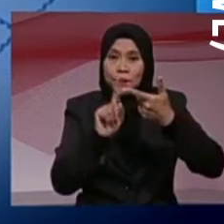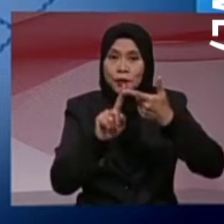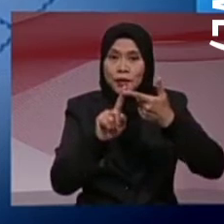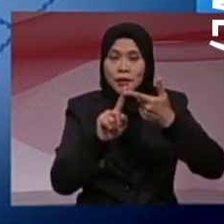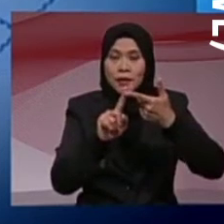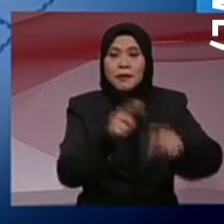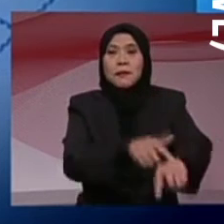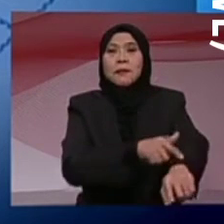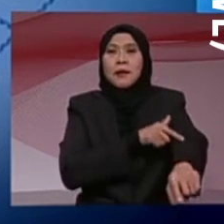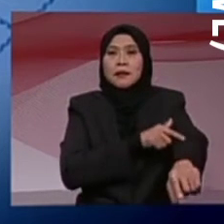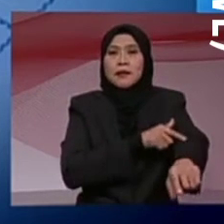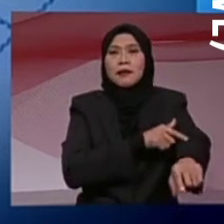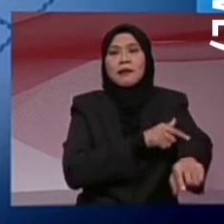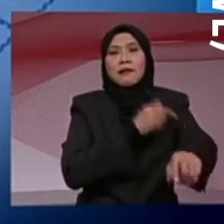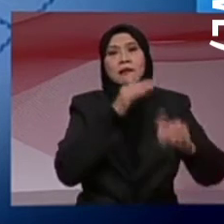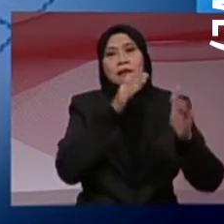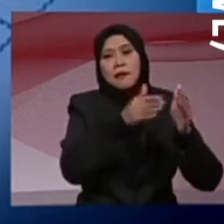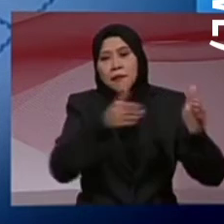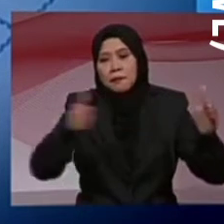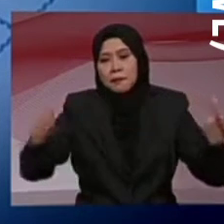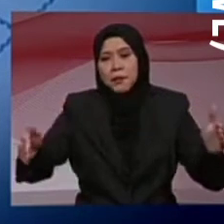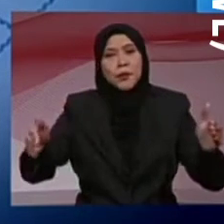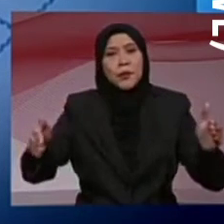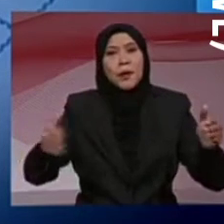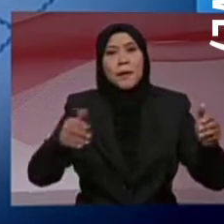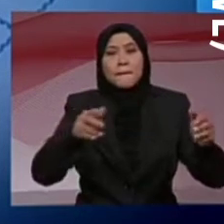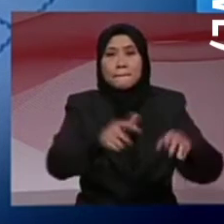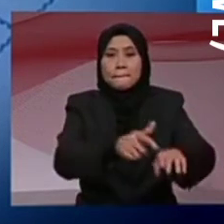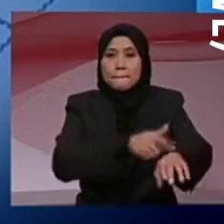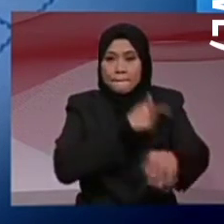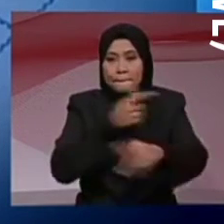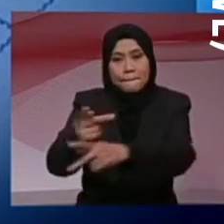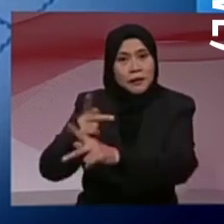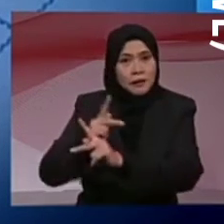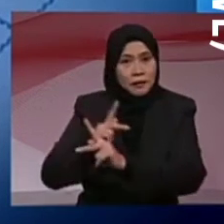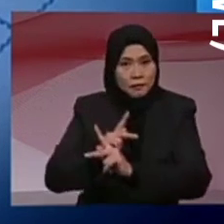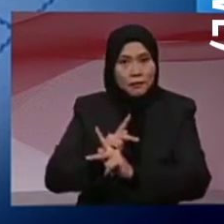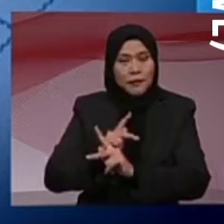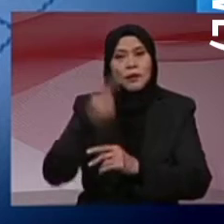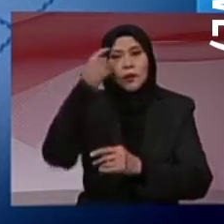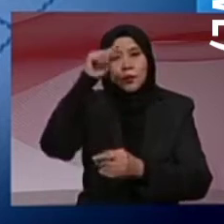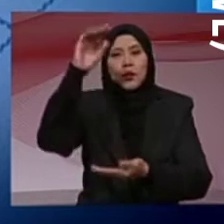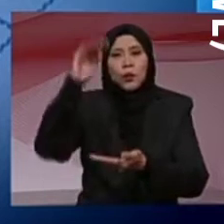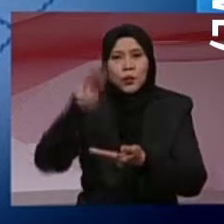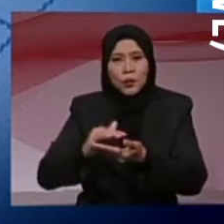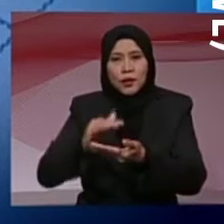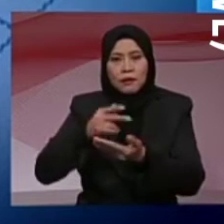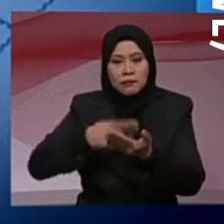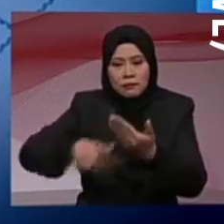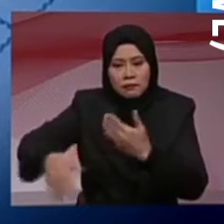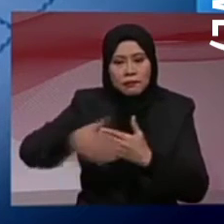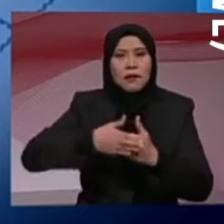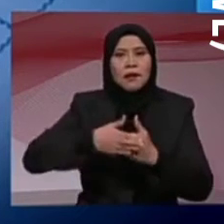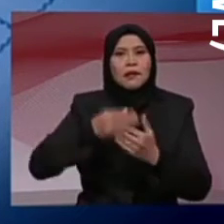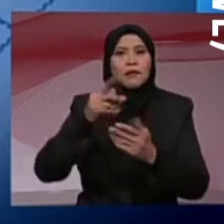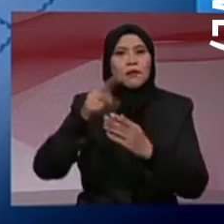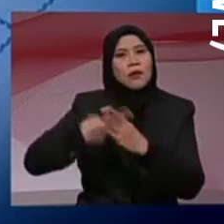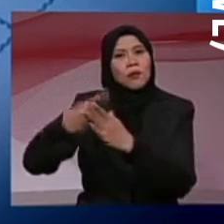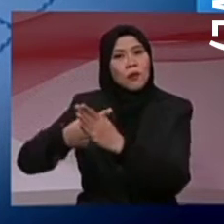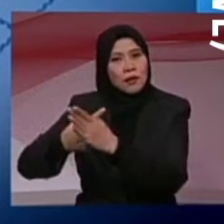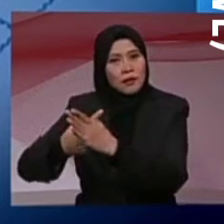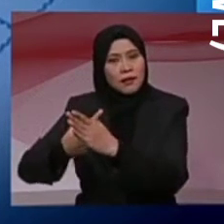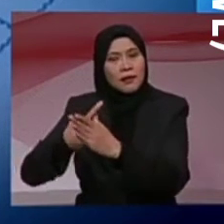memanjangkan tempoh keseluruhan pinjaman bagi mengurangkan pembayaran balik bulanan atau